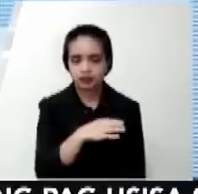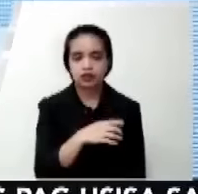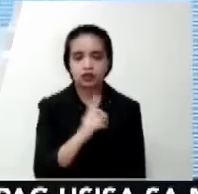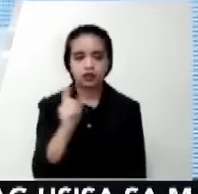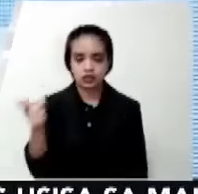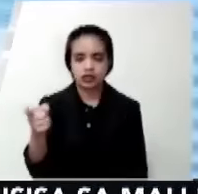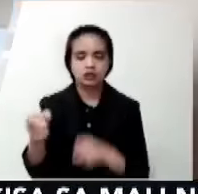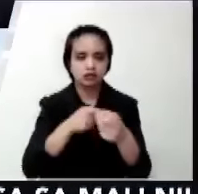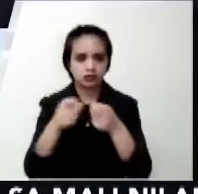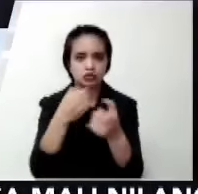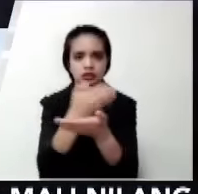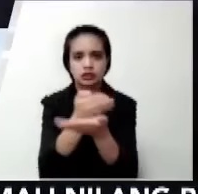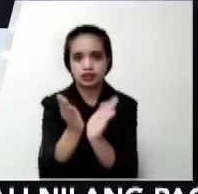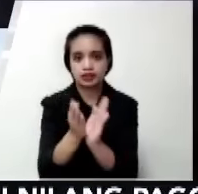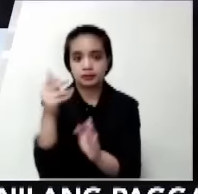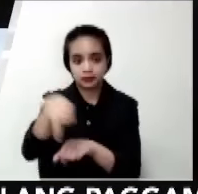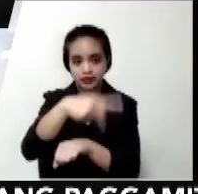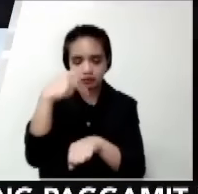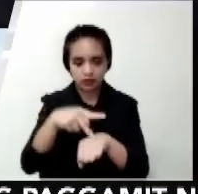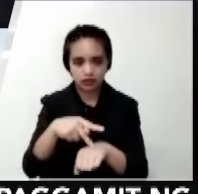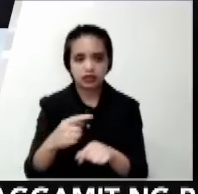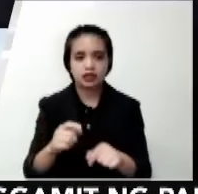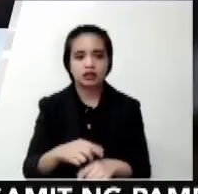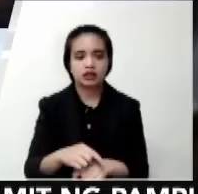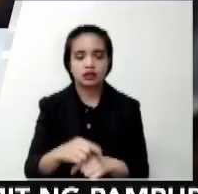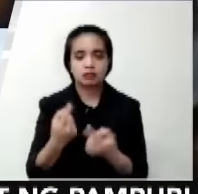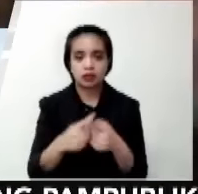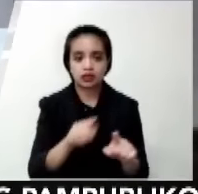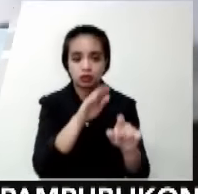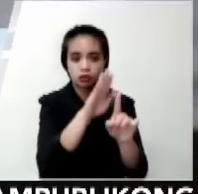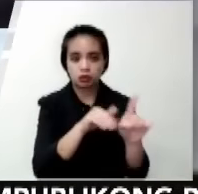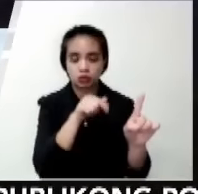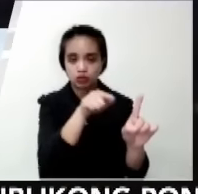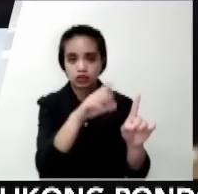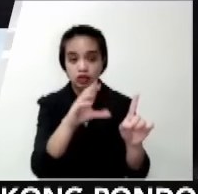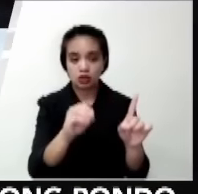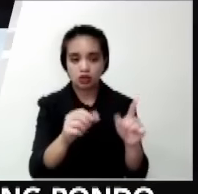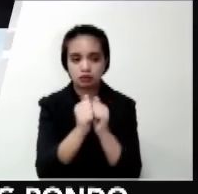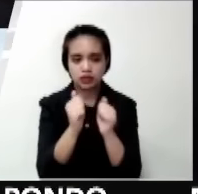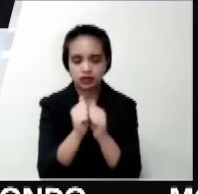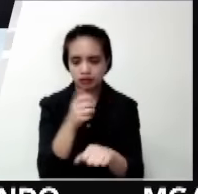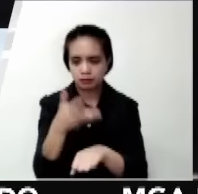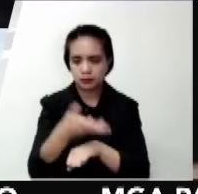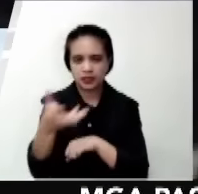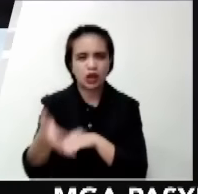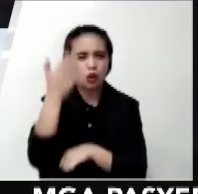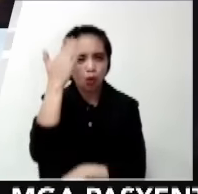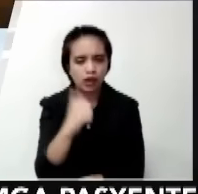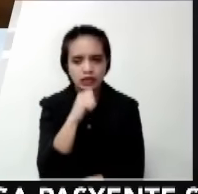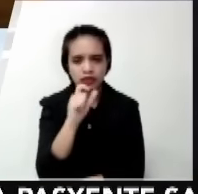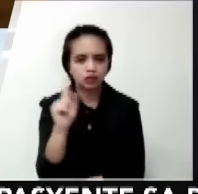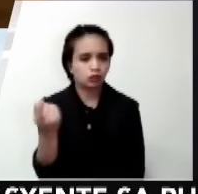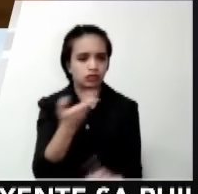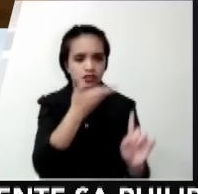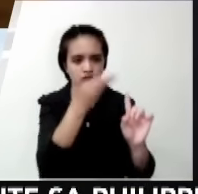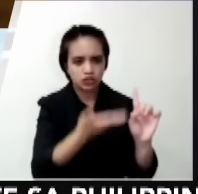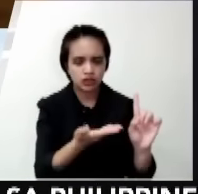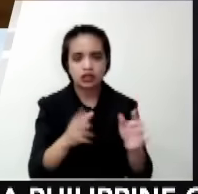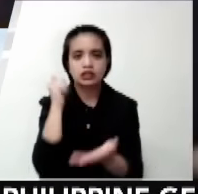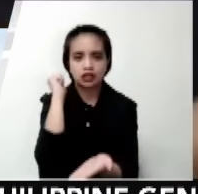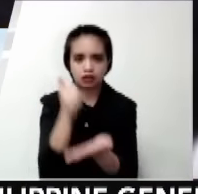budget ng Pilipinas. Bagay na tinawag ni Ko na isang pambubudol umano dahil hindi lang naman daw siya ang nag-aaproba ng